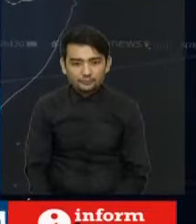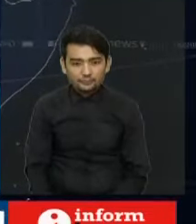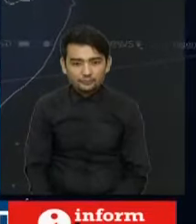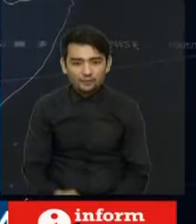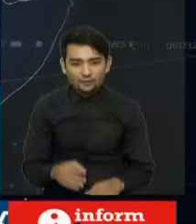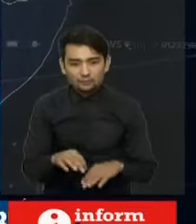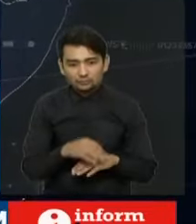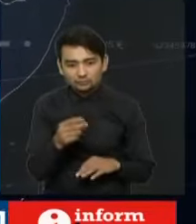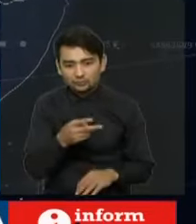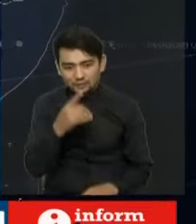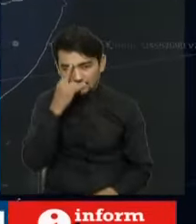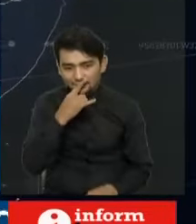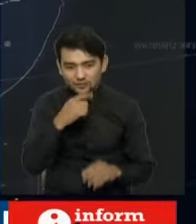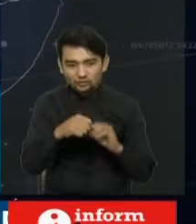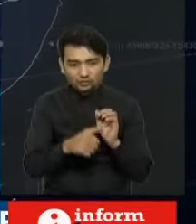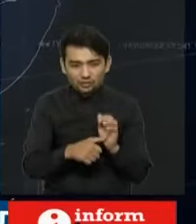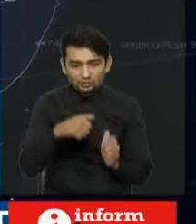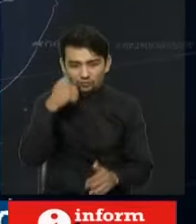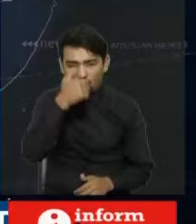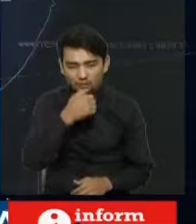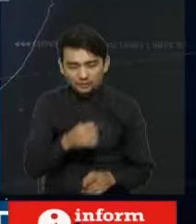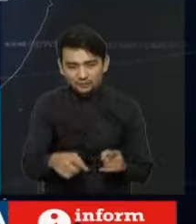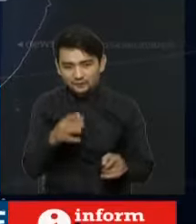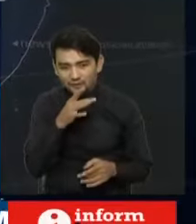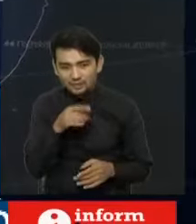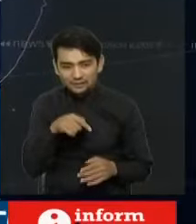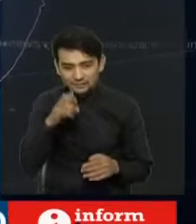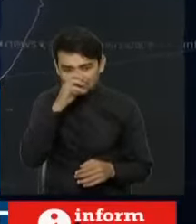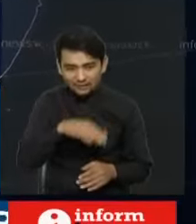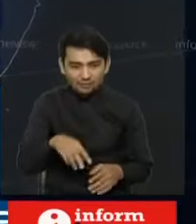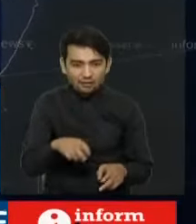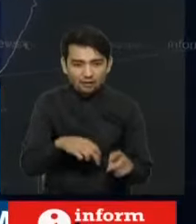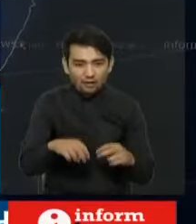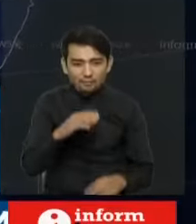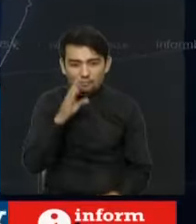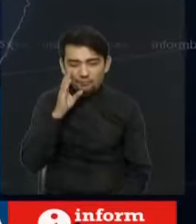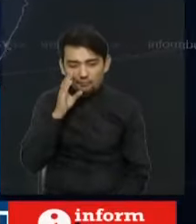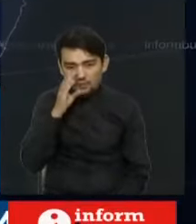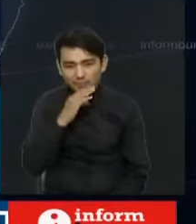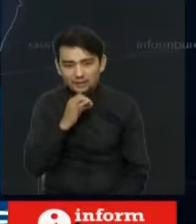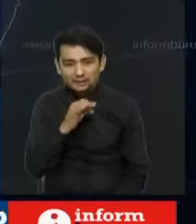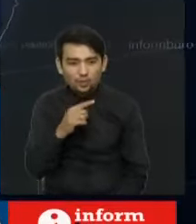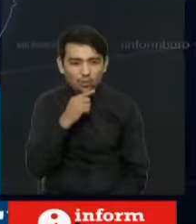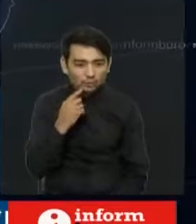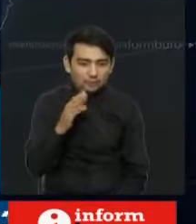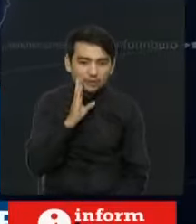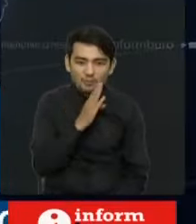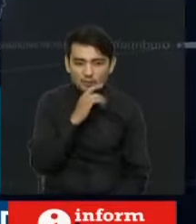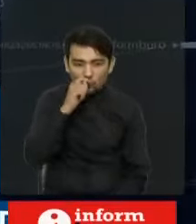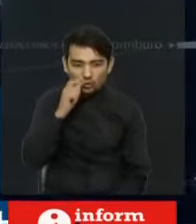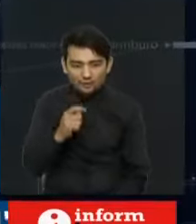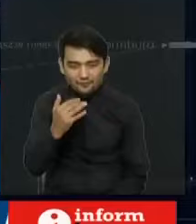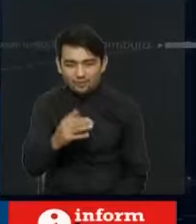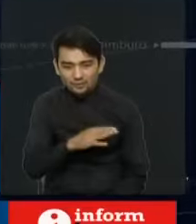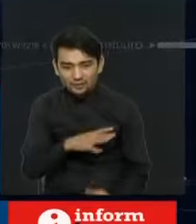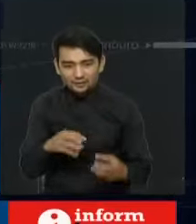Супруги находились в Казахстане с 16 года и нарушили сроки пребывания в стране. Отец из России, мать из Украины. По прибытии они зарегистрировались сроком